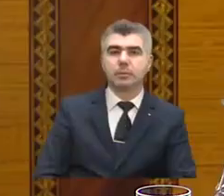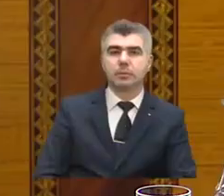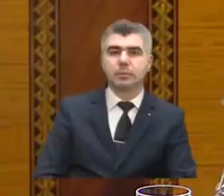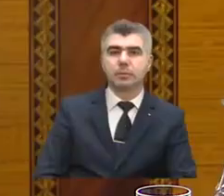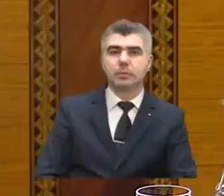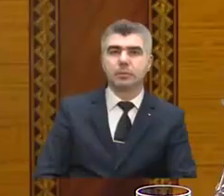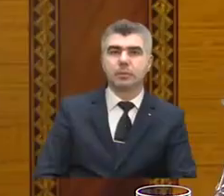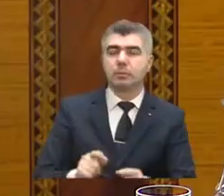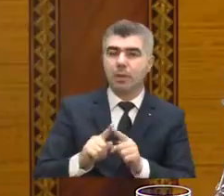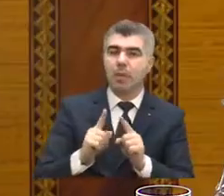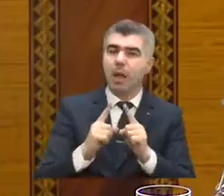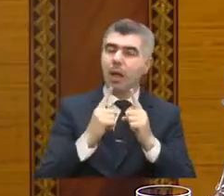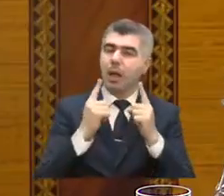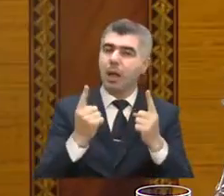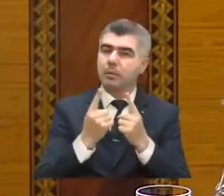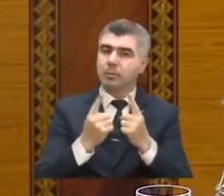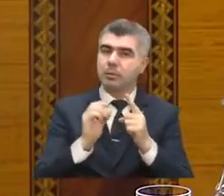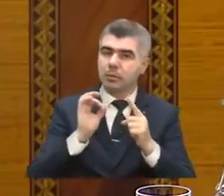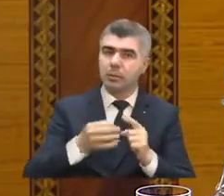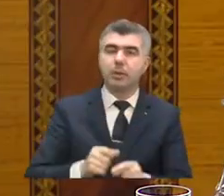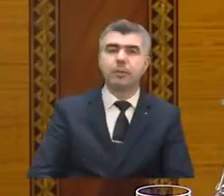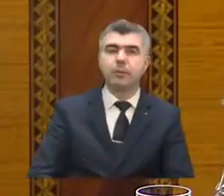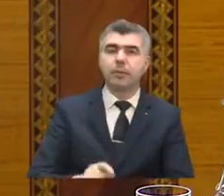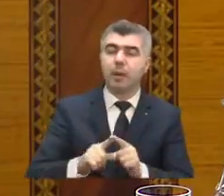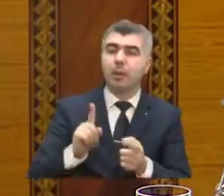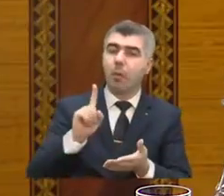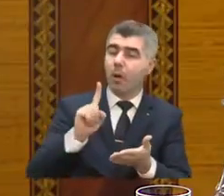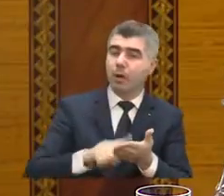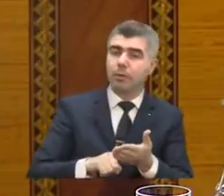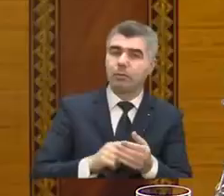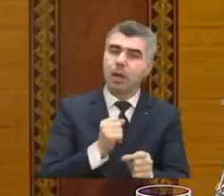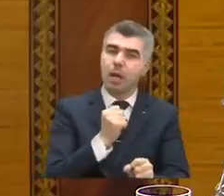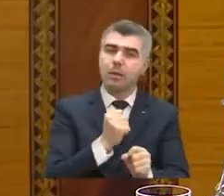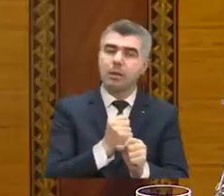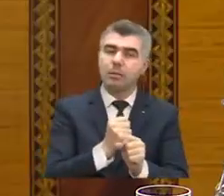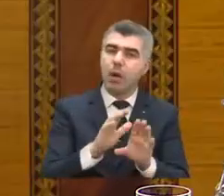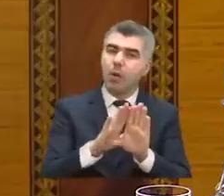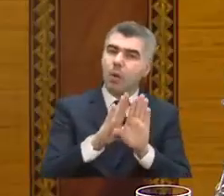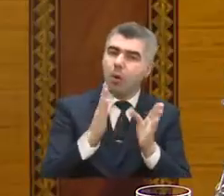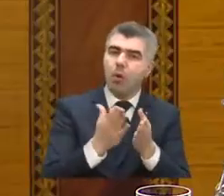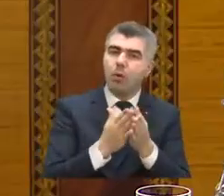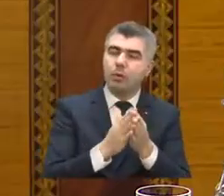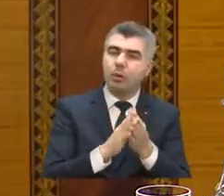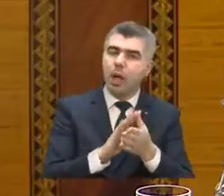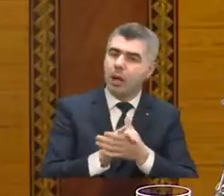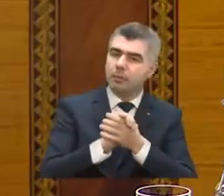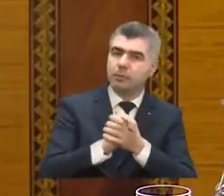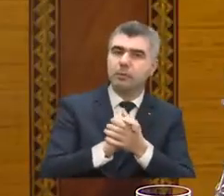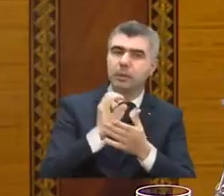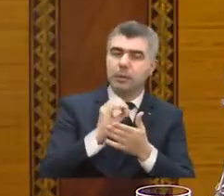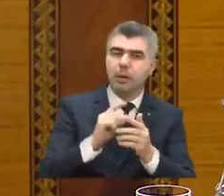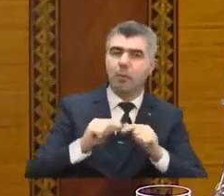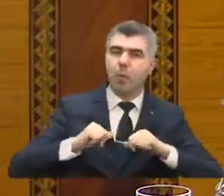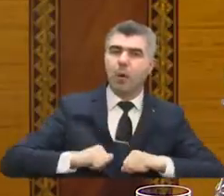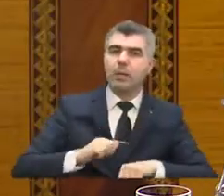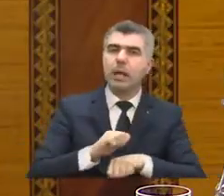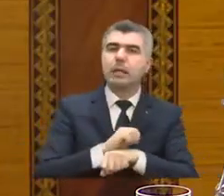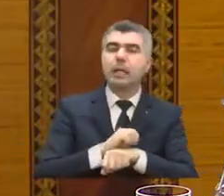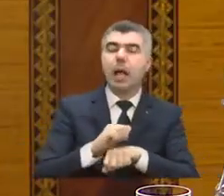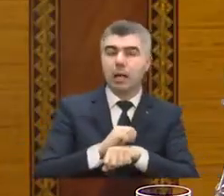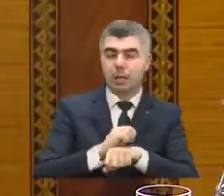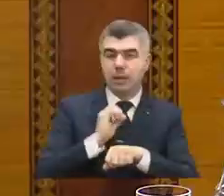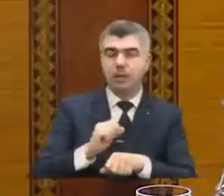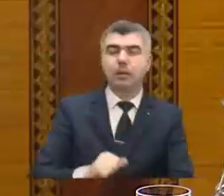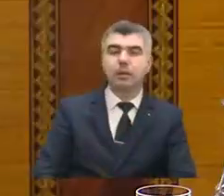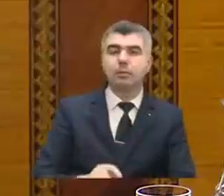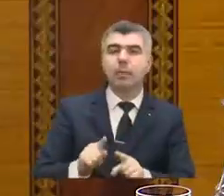من طبيعة الحال يجب أن نشتغل جميعا يدا في يد مع وزارة الداخلية اللي كتشرف في